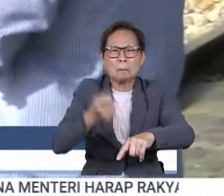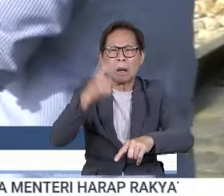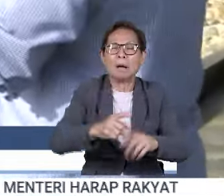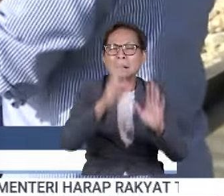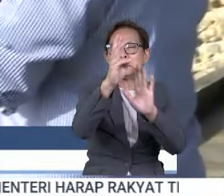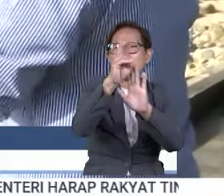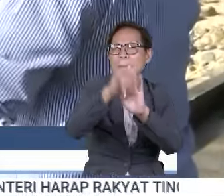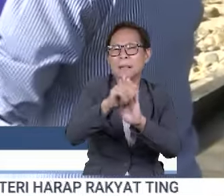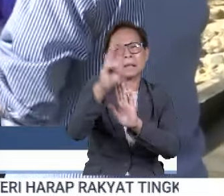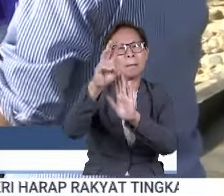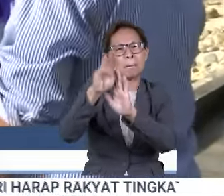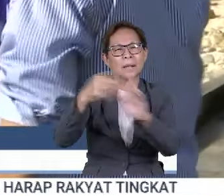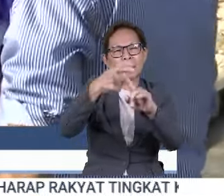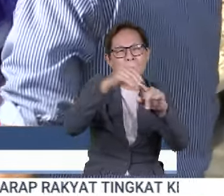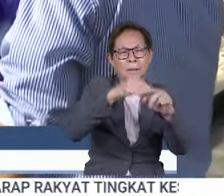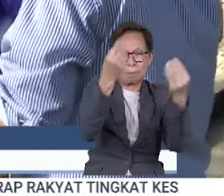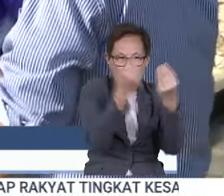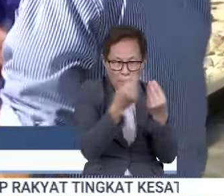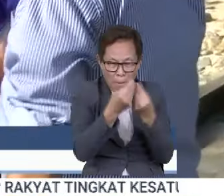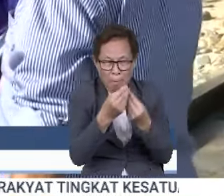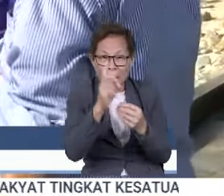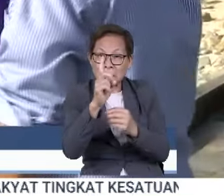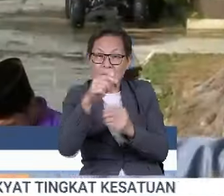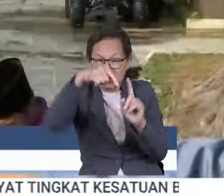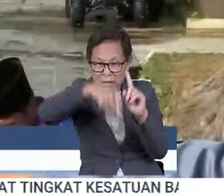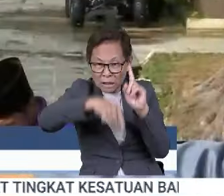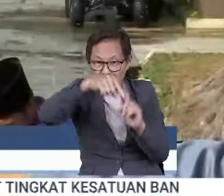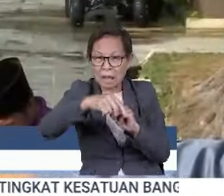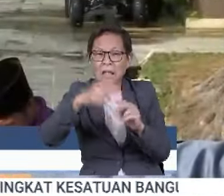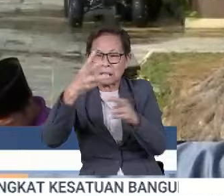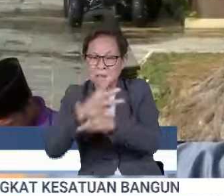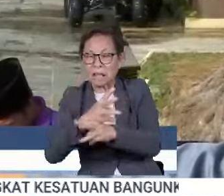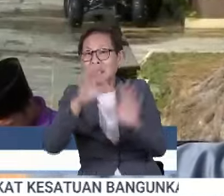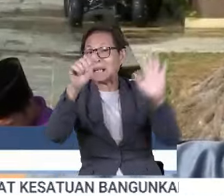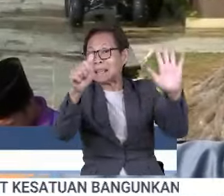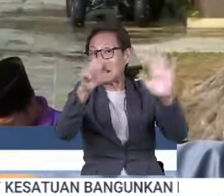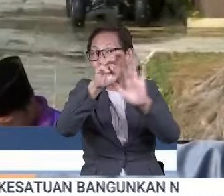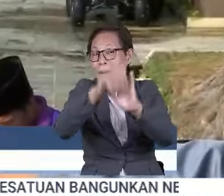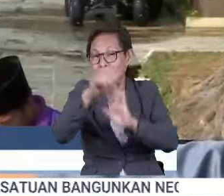minit saja daripada perkiraan data hisap kita, 6 minit saja untuk kita menjejak